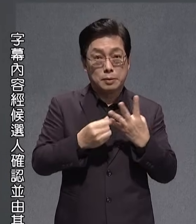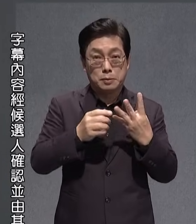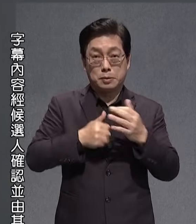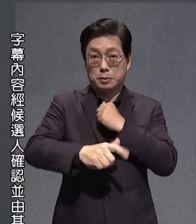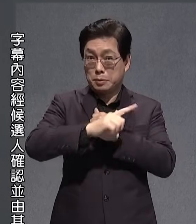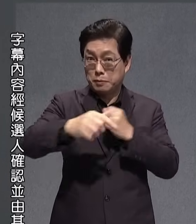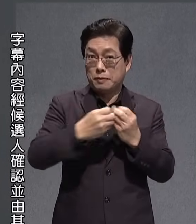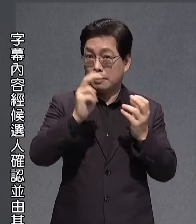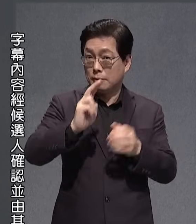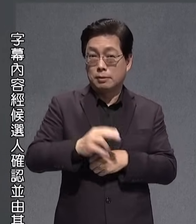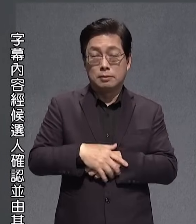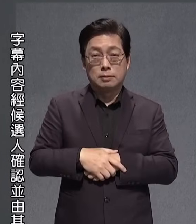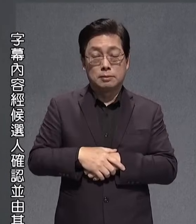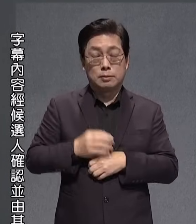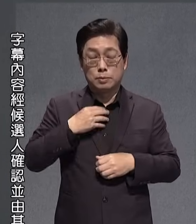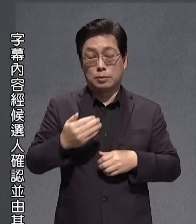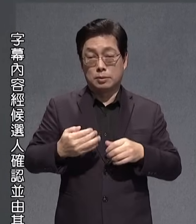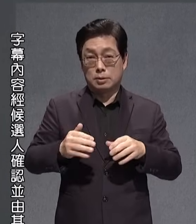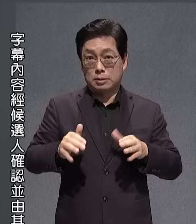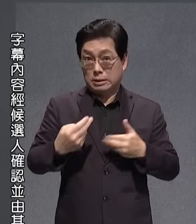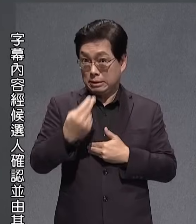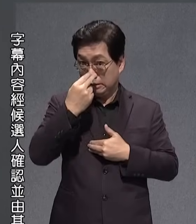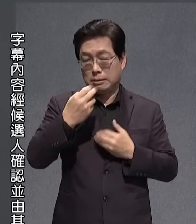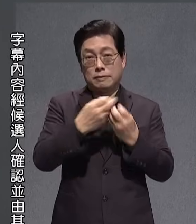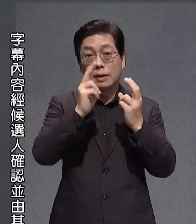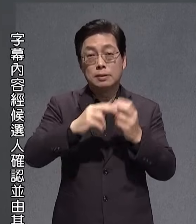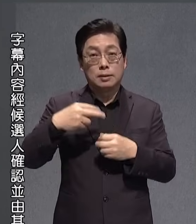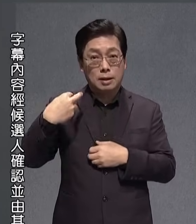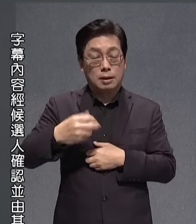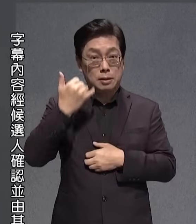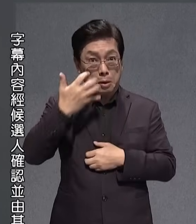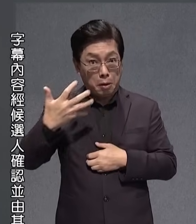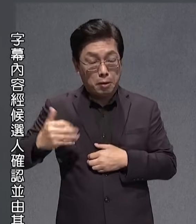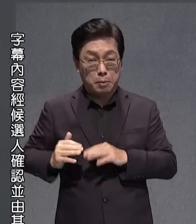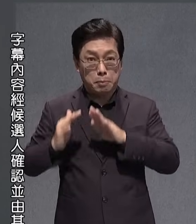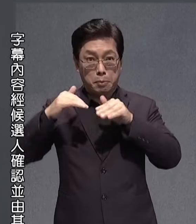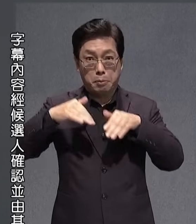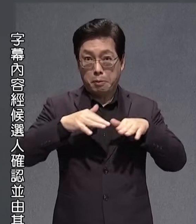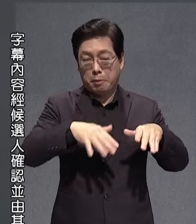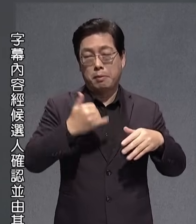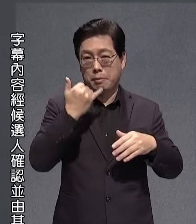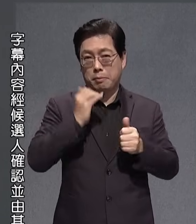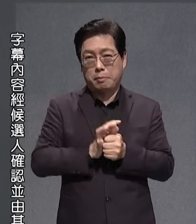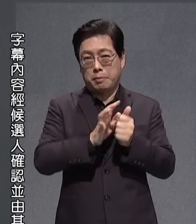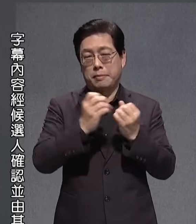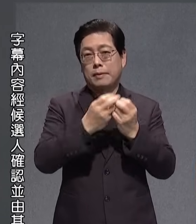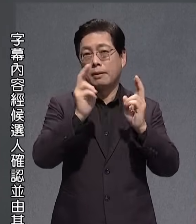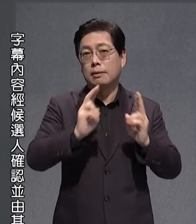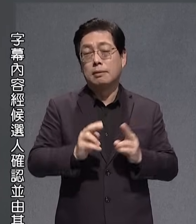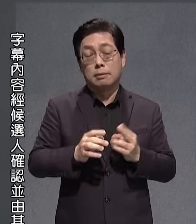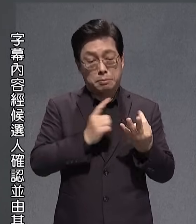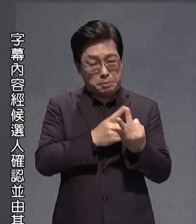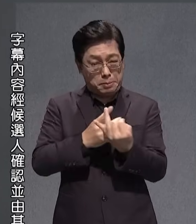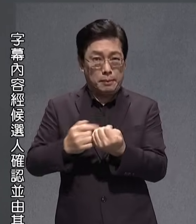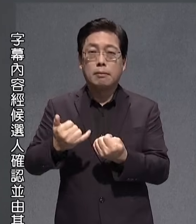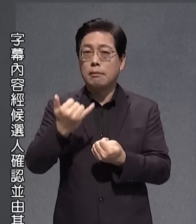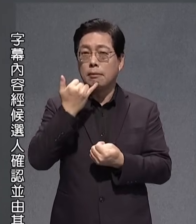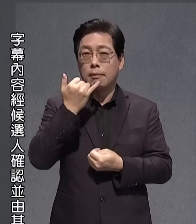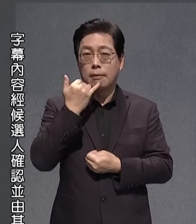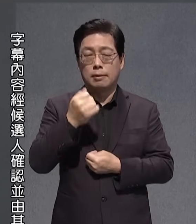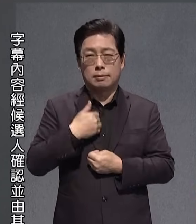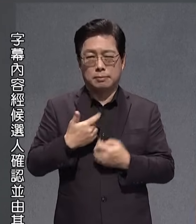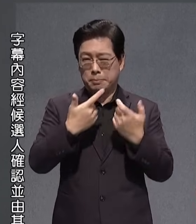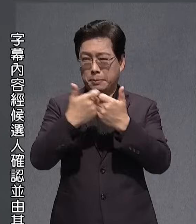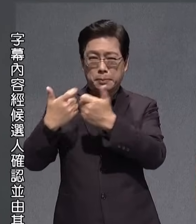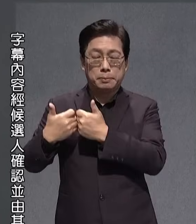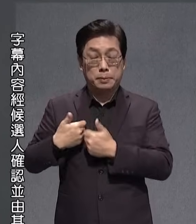能发电、氢能发电以及海洋潮汐能发电，让这些电源能够充